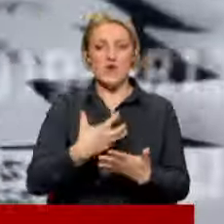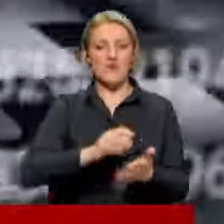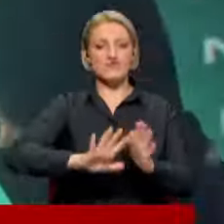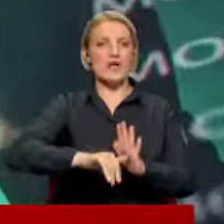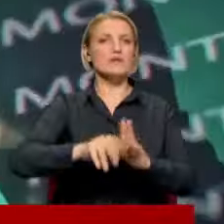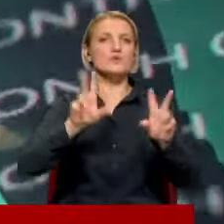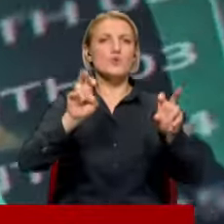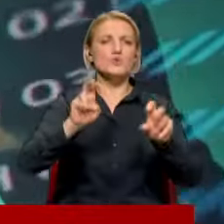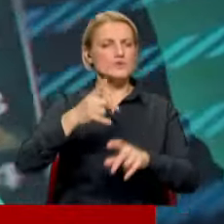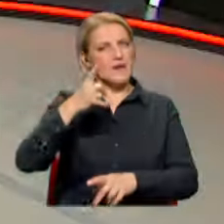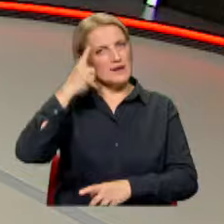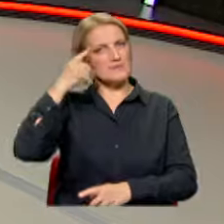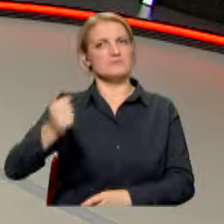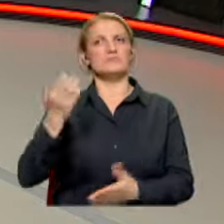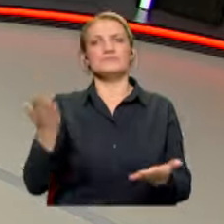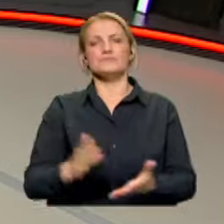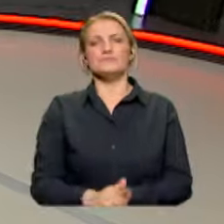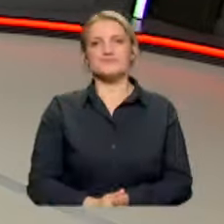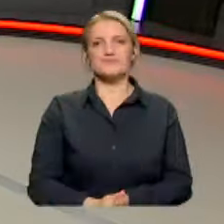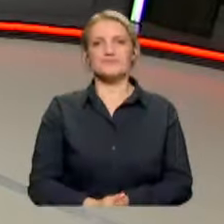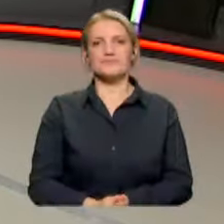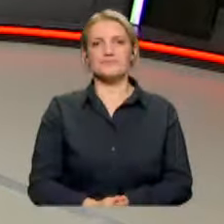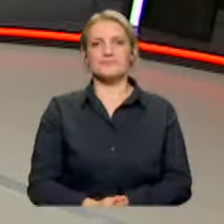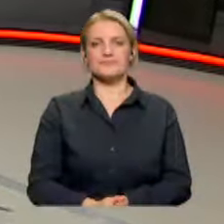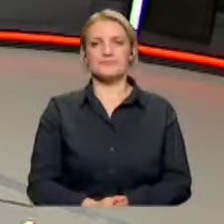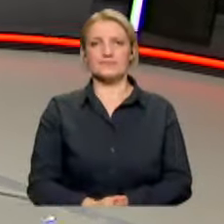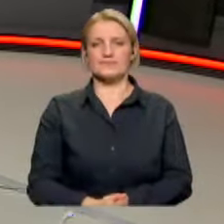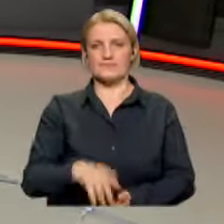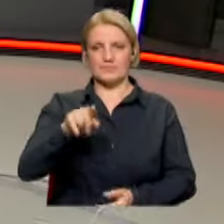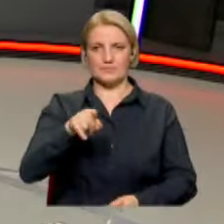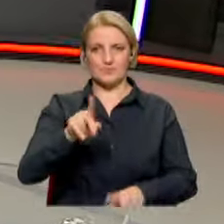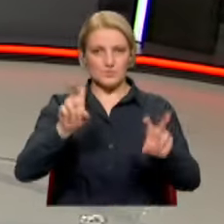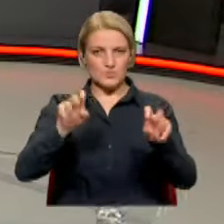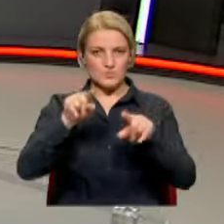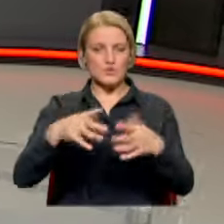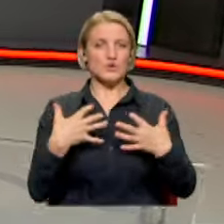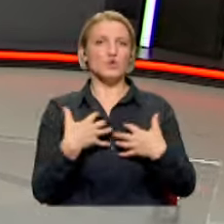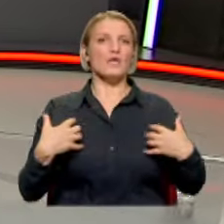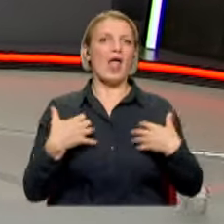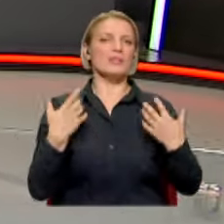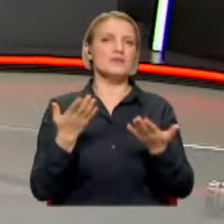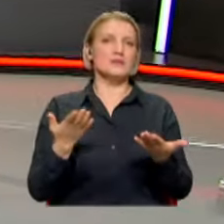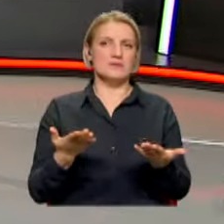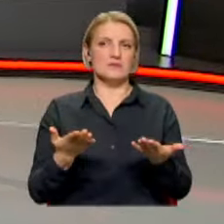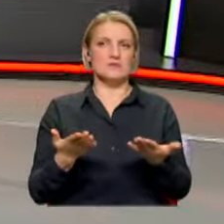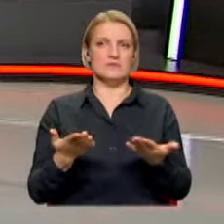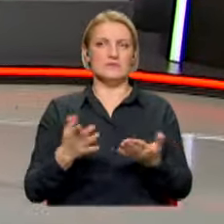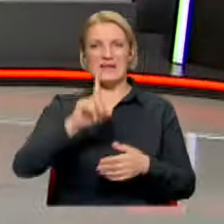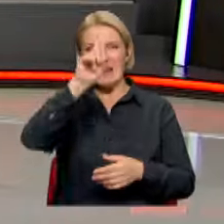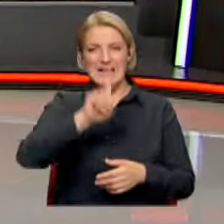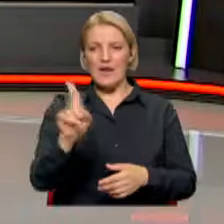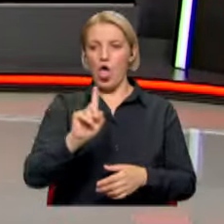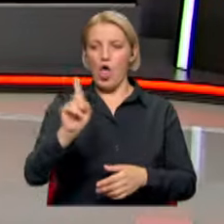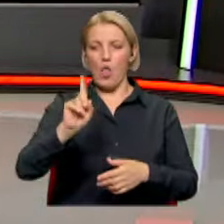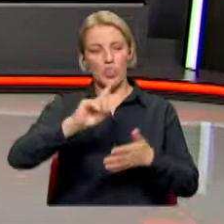konusunda ısrarcı Evet sözde bu tür konularda güvenlikte sözde ilk 10 ülke